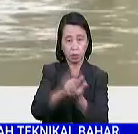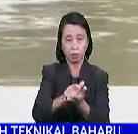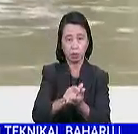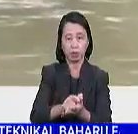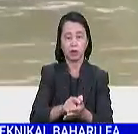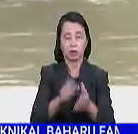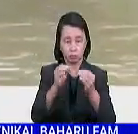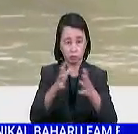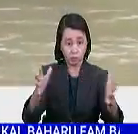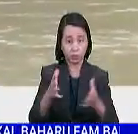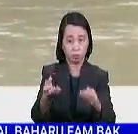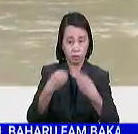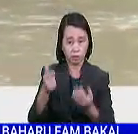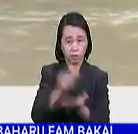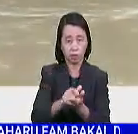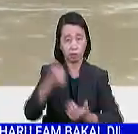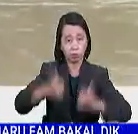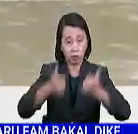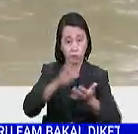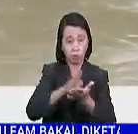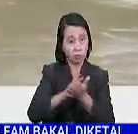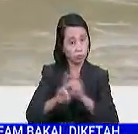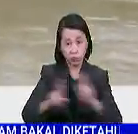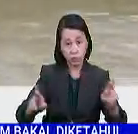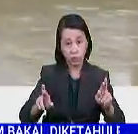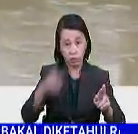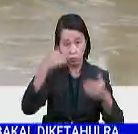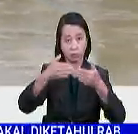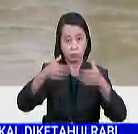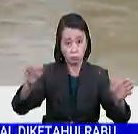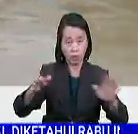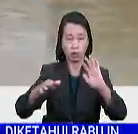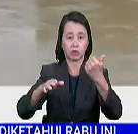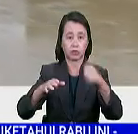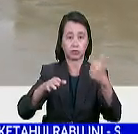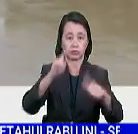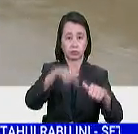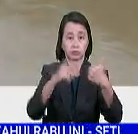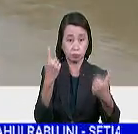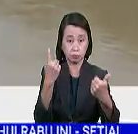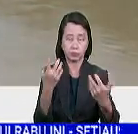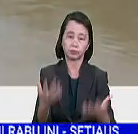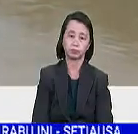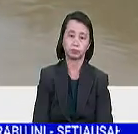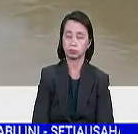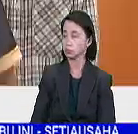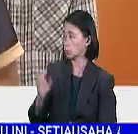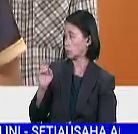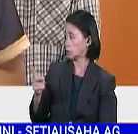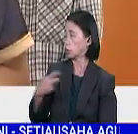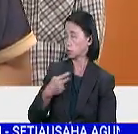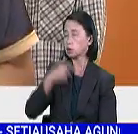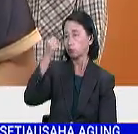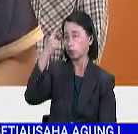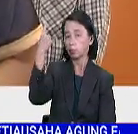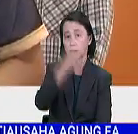mengecewakan Abby laporan sambada sekolah-sekolah mereka juga bersedia untuk dibuka pada 10.000 langit by the tuh sekiranya walaupun kita